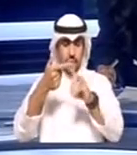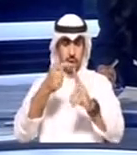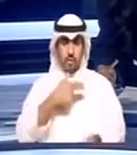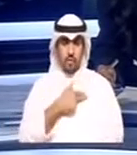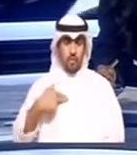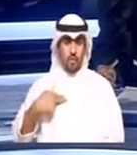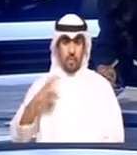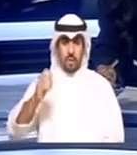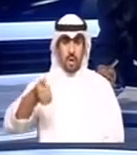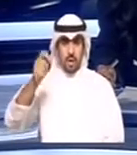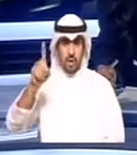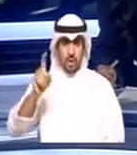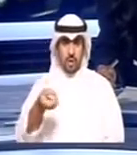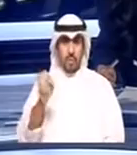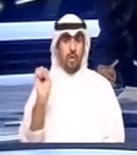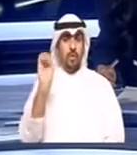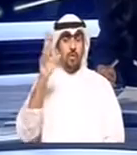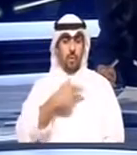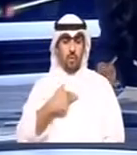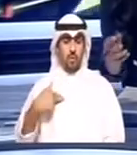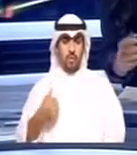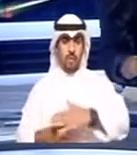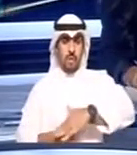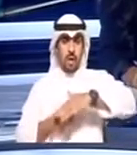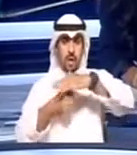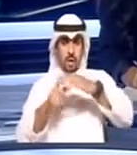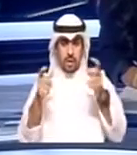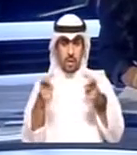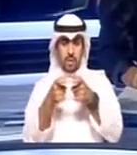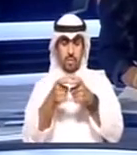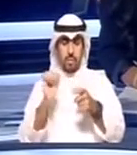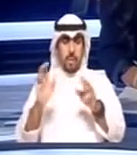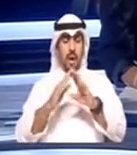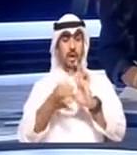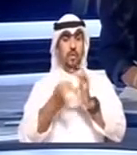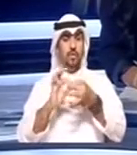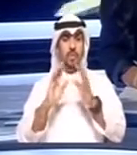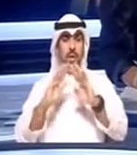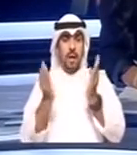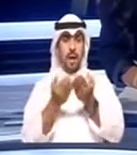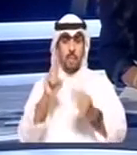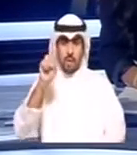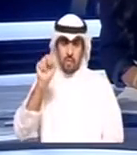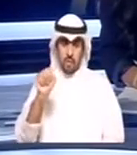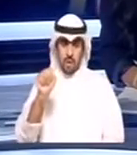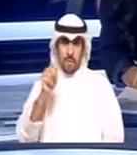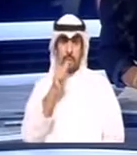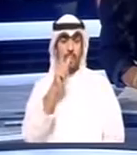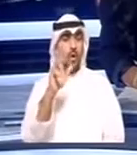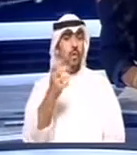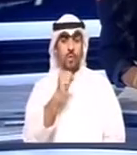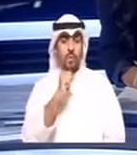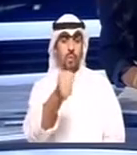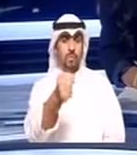الشيخ جابر مبارك الحمد الصباح رئيس مجلس الوزراء في اجتماعات الجمعيه العامه للامم المتحده ركزت على مواقف